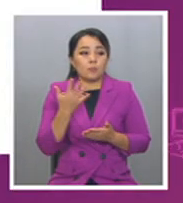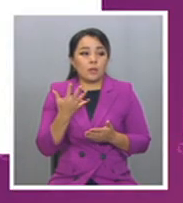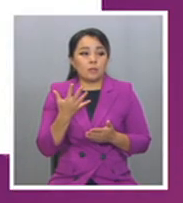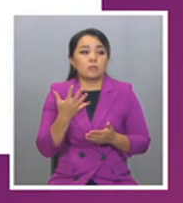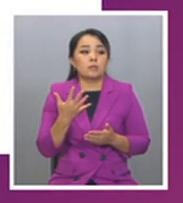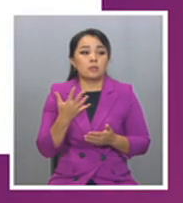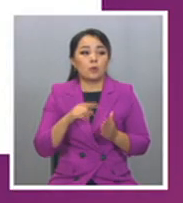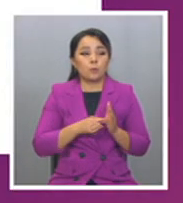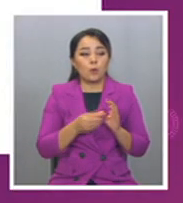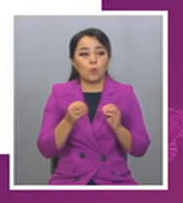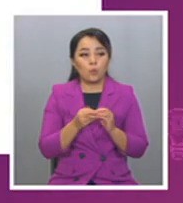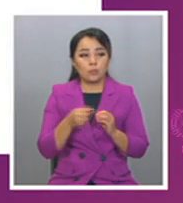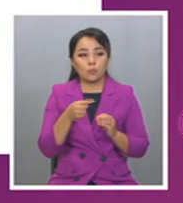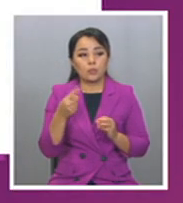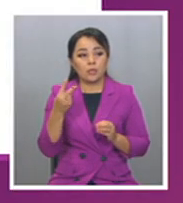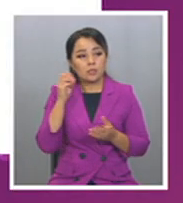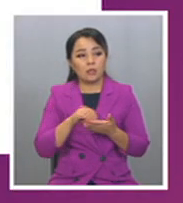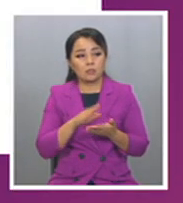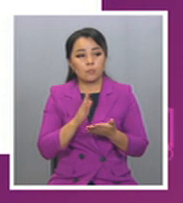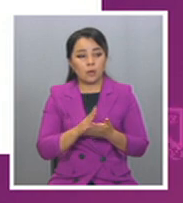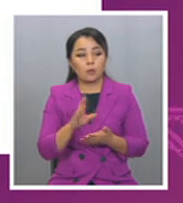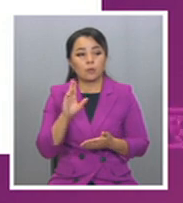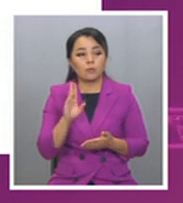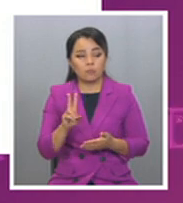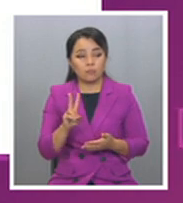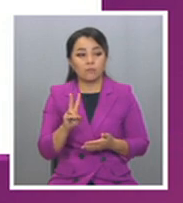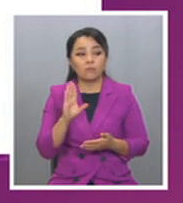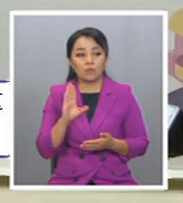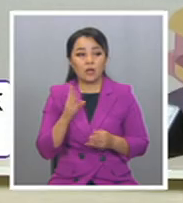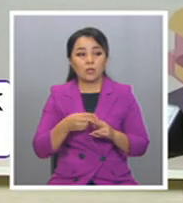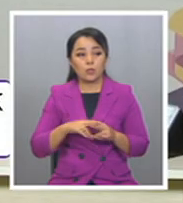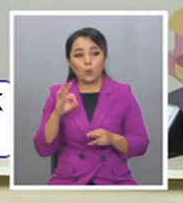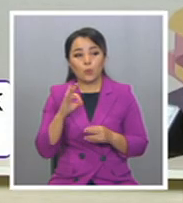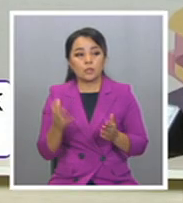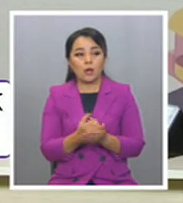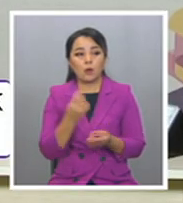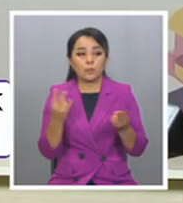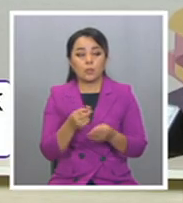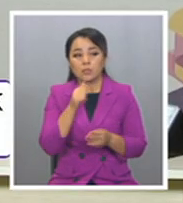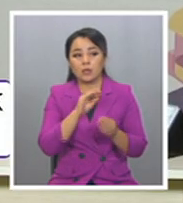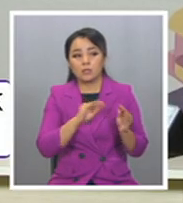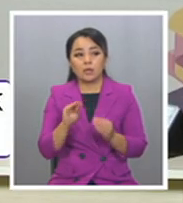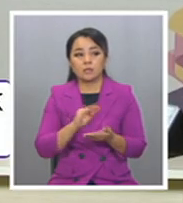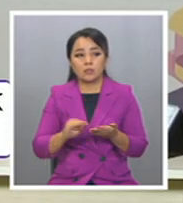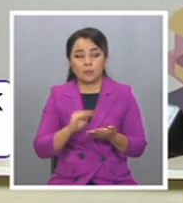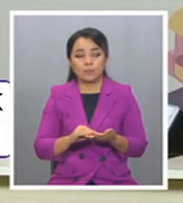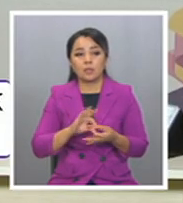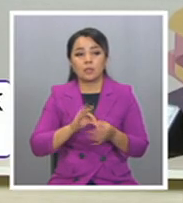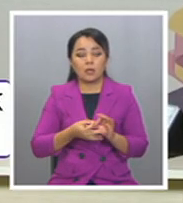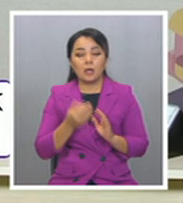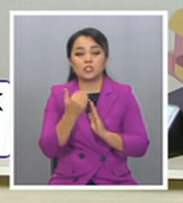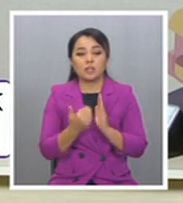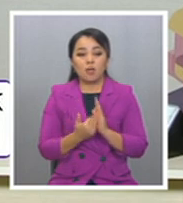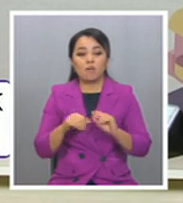минус 2 дәрежесі ампер. Табуымыз керек, неоналевойды, яғни меншікті тербеліс жиілігін анықтауымыз керек. Енді жиіліктің